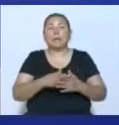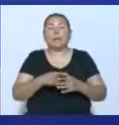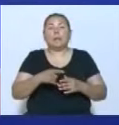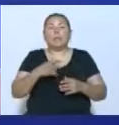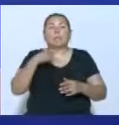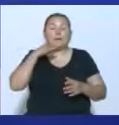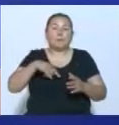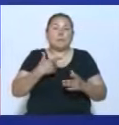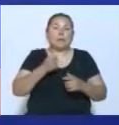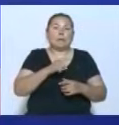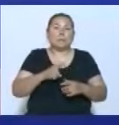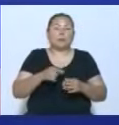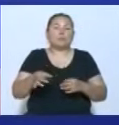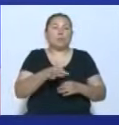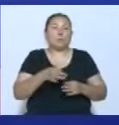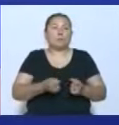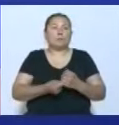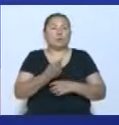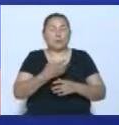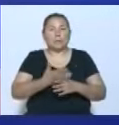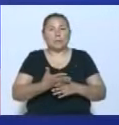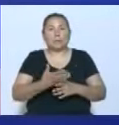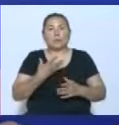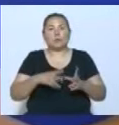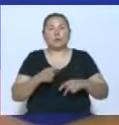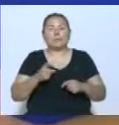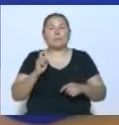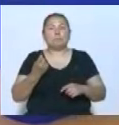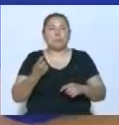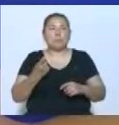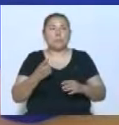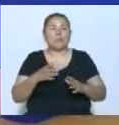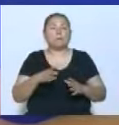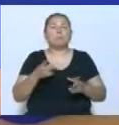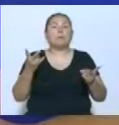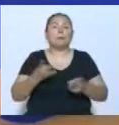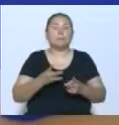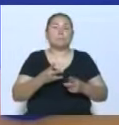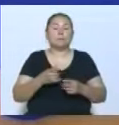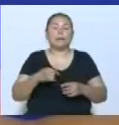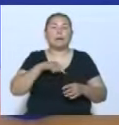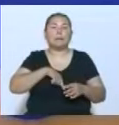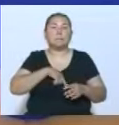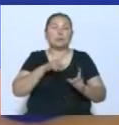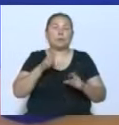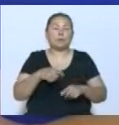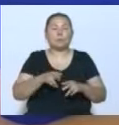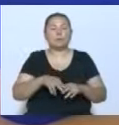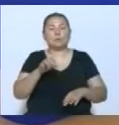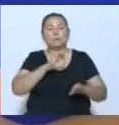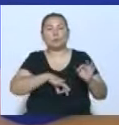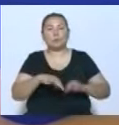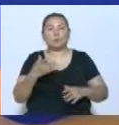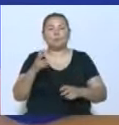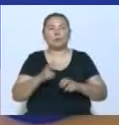нефти и газа, а также в области обнаружения в составе сточных вод химических элементов, необходимых для организма человека, и использования их